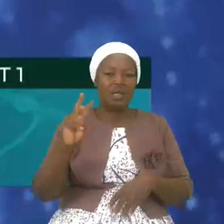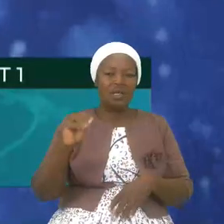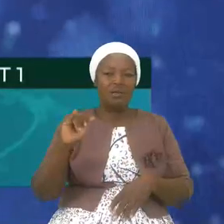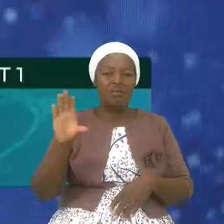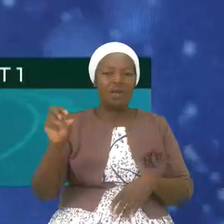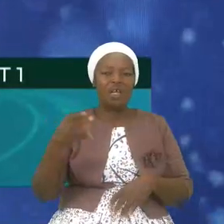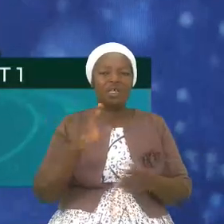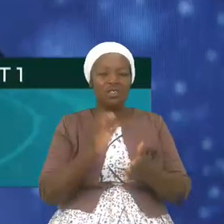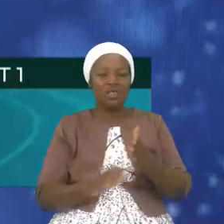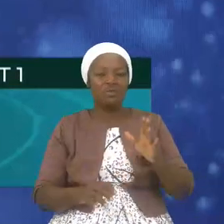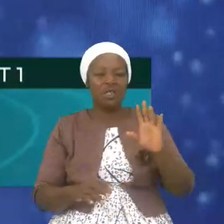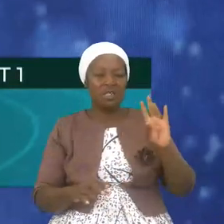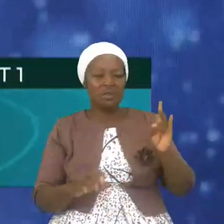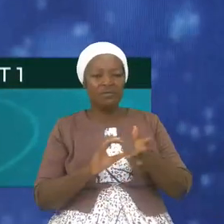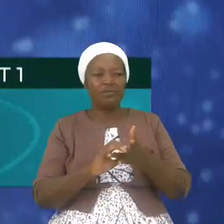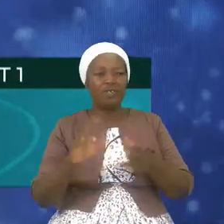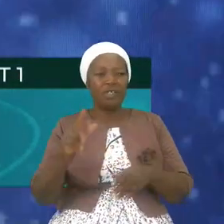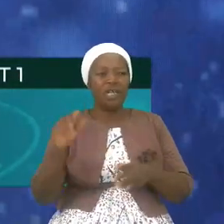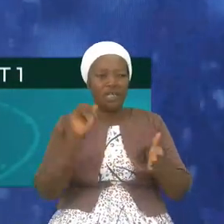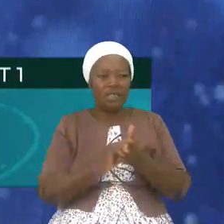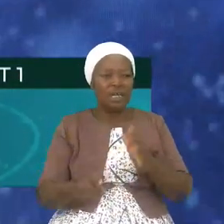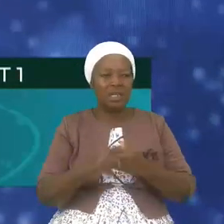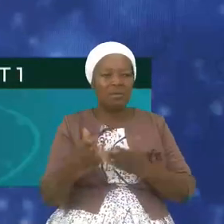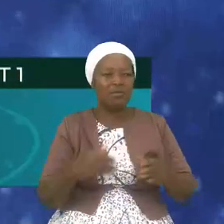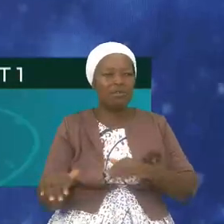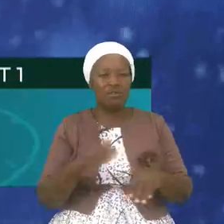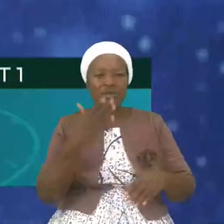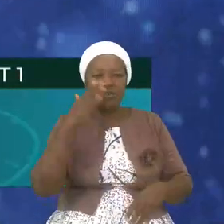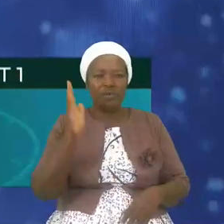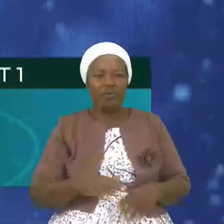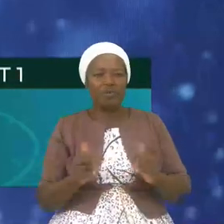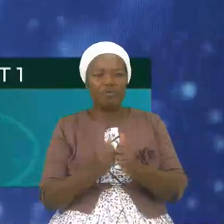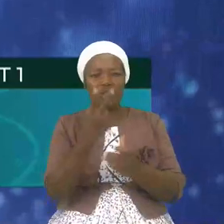verset 3. Michée 7, 3.